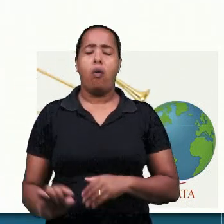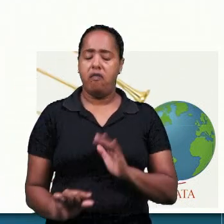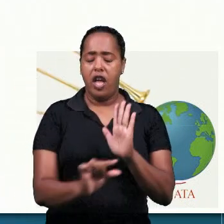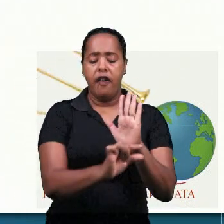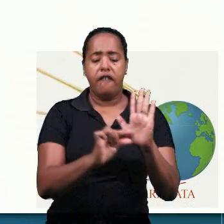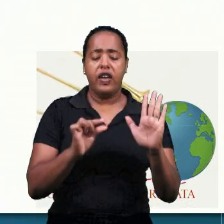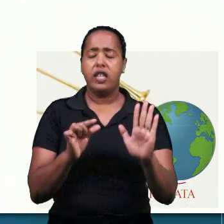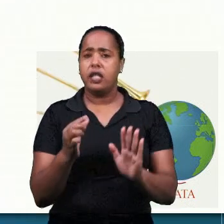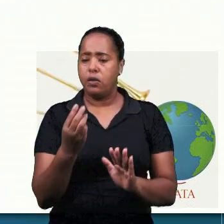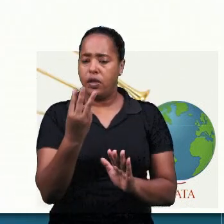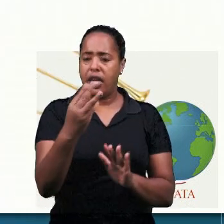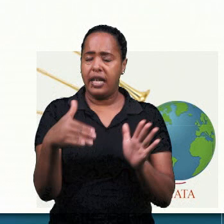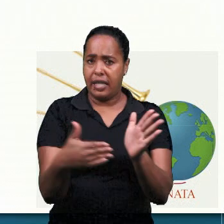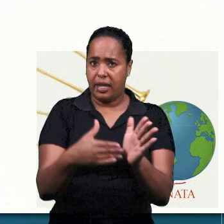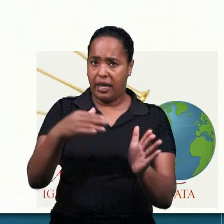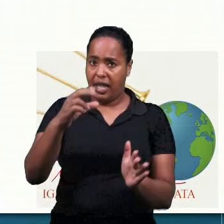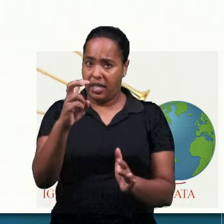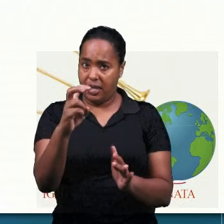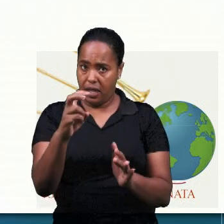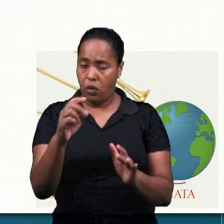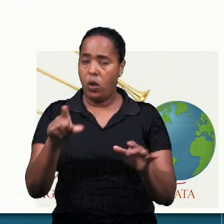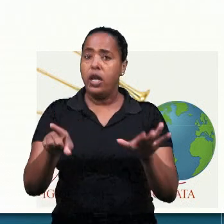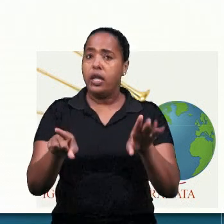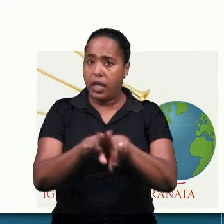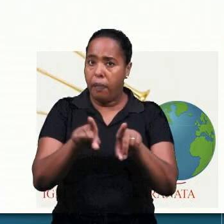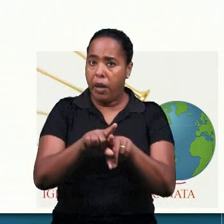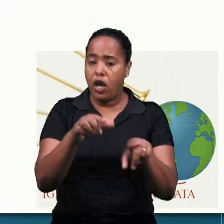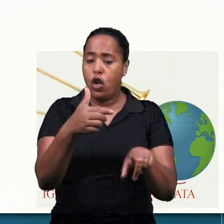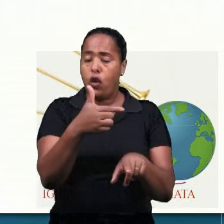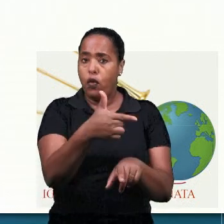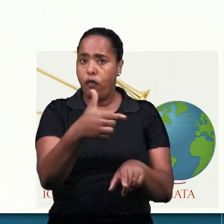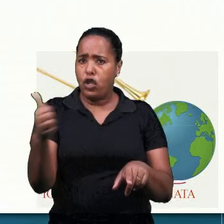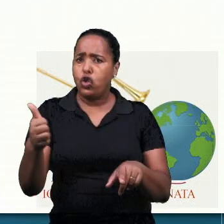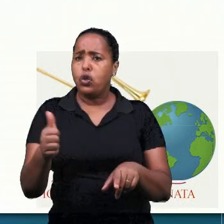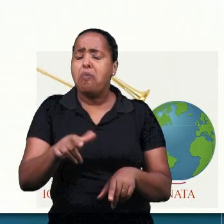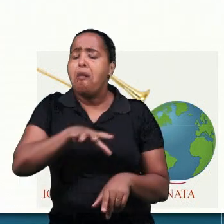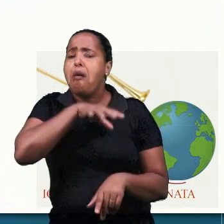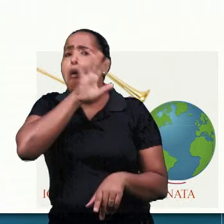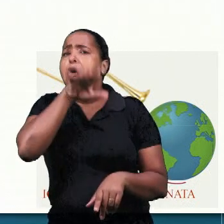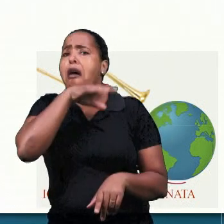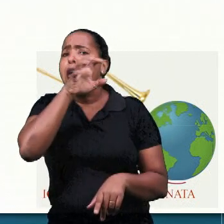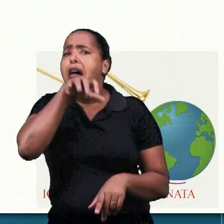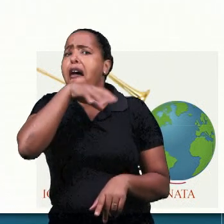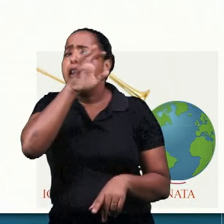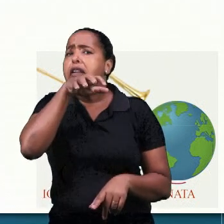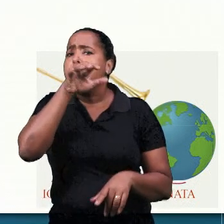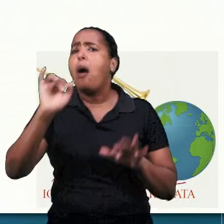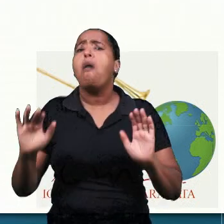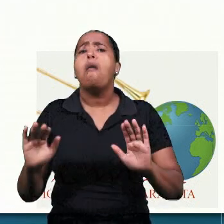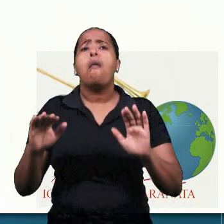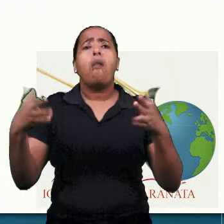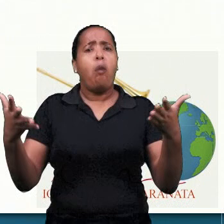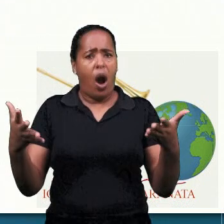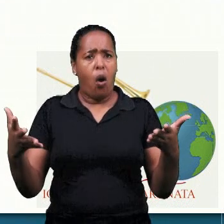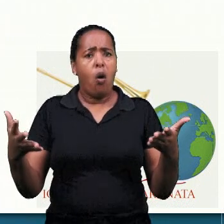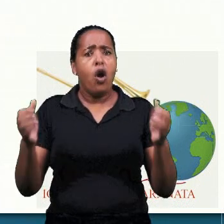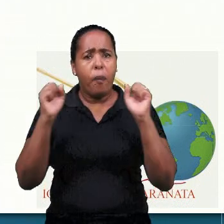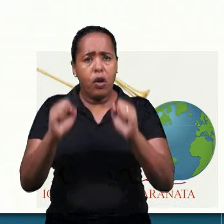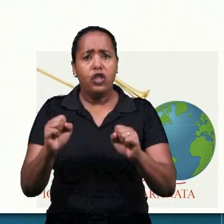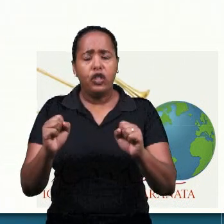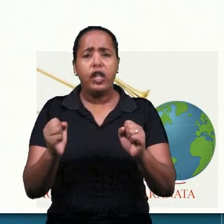Lettre B. Dans le verset 3 à 5 et au verset 21, quel était l'animal qui servirait